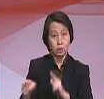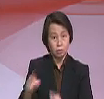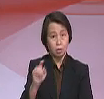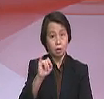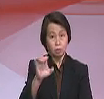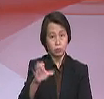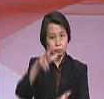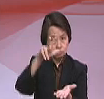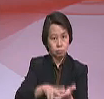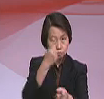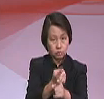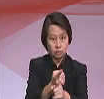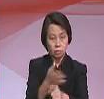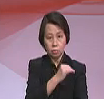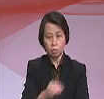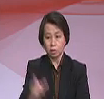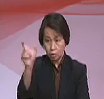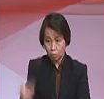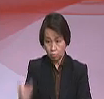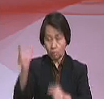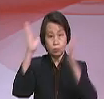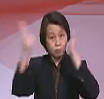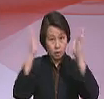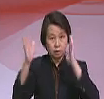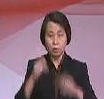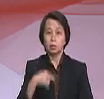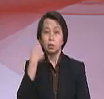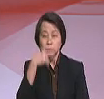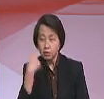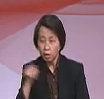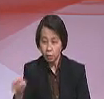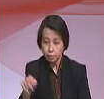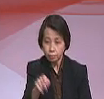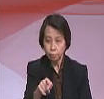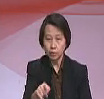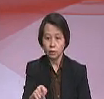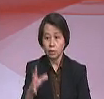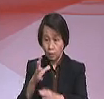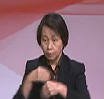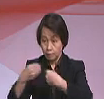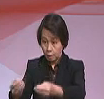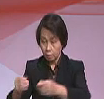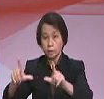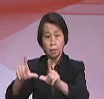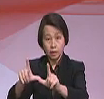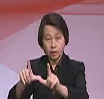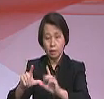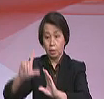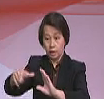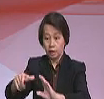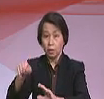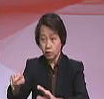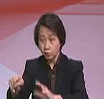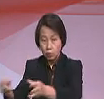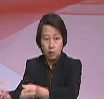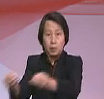sah dan warga negara yang sah. Sesiapa yang mendapat lesen kemudian